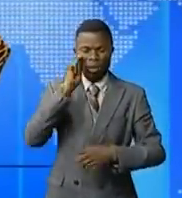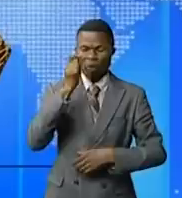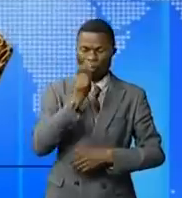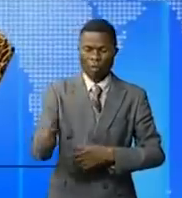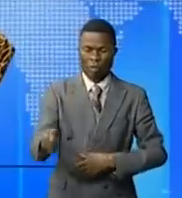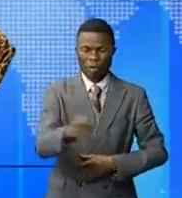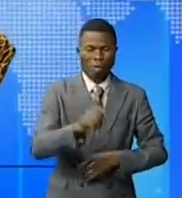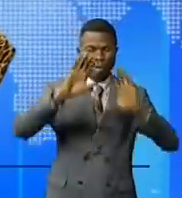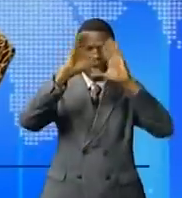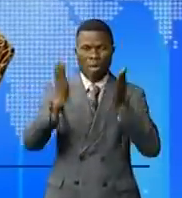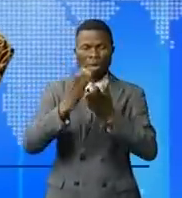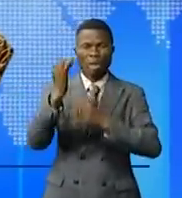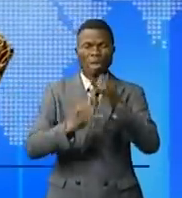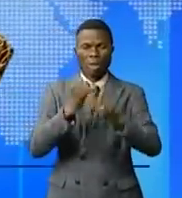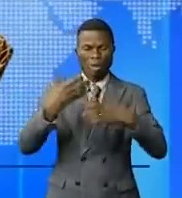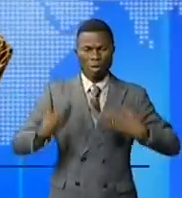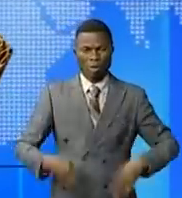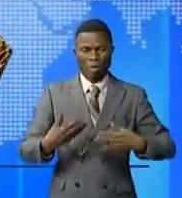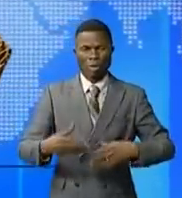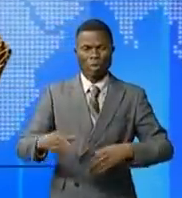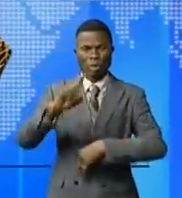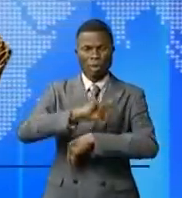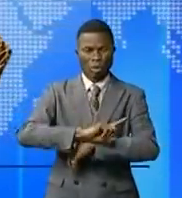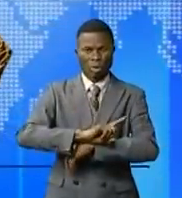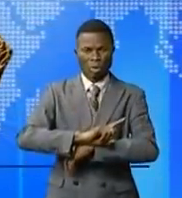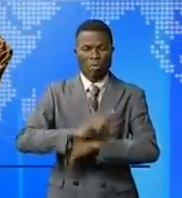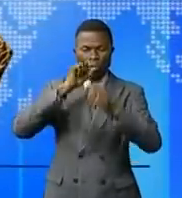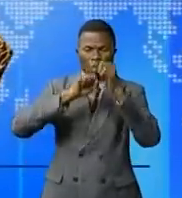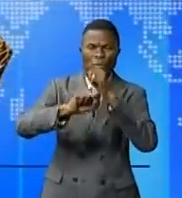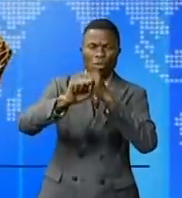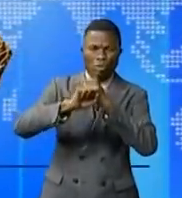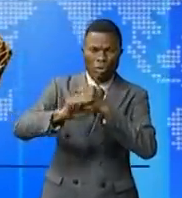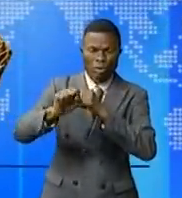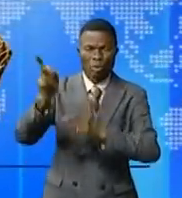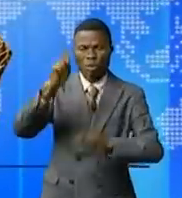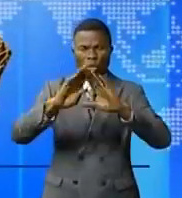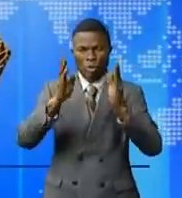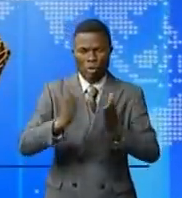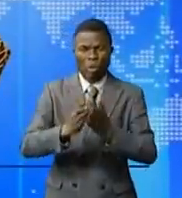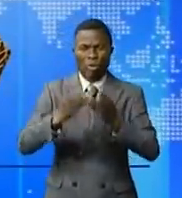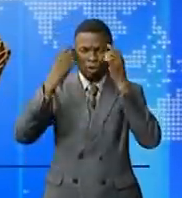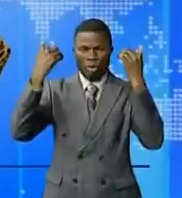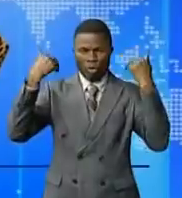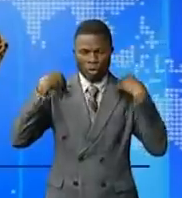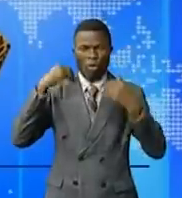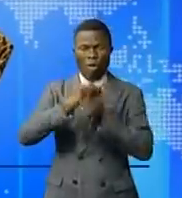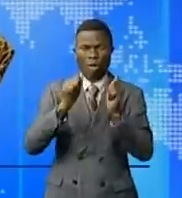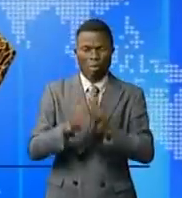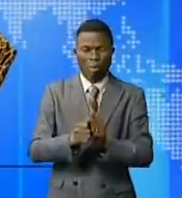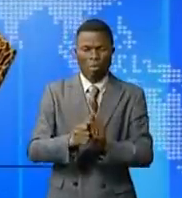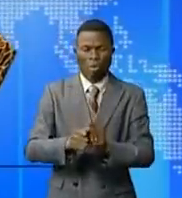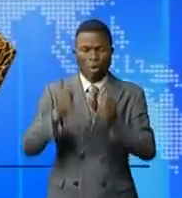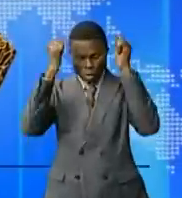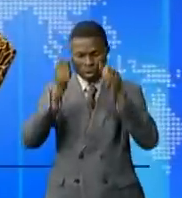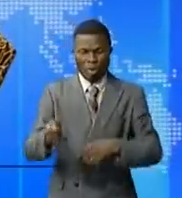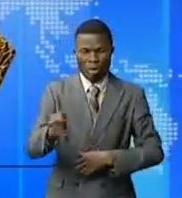communauté internationale célèbre cette journée consacrée à la sensibilisation du public et des décideurs sur cet outil qui permet